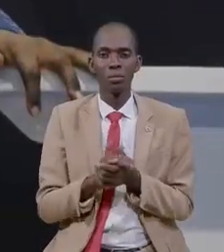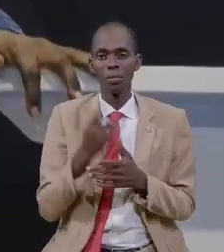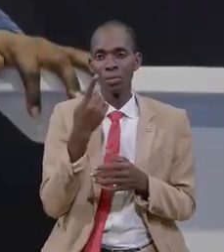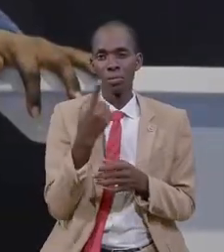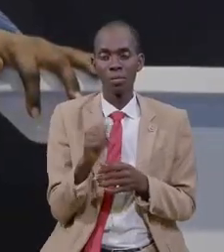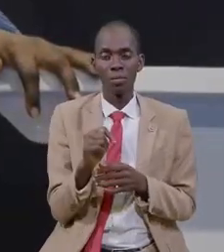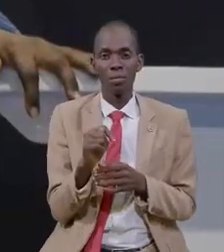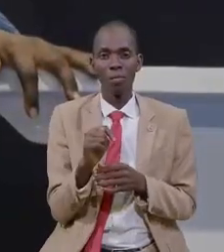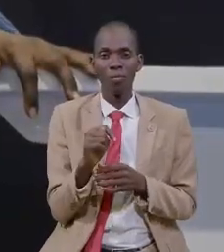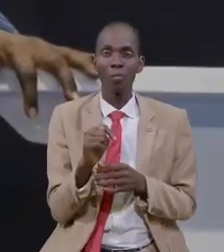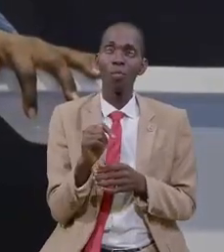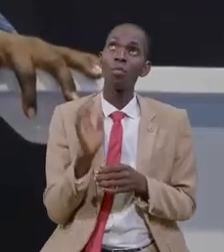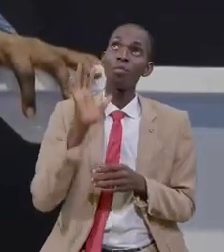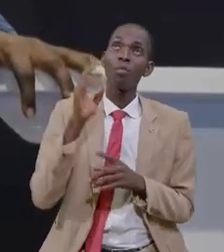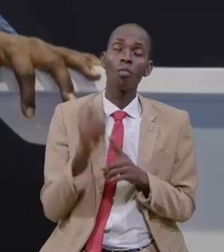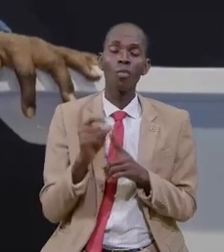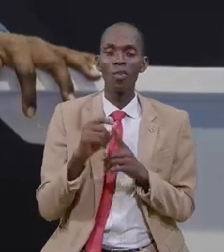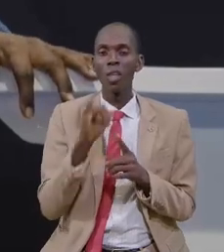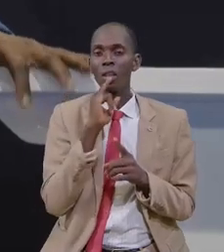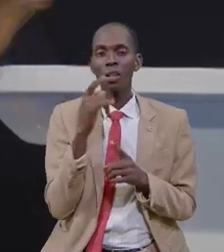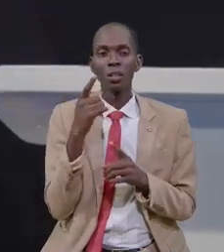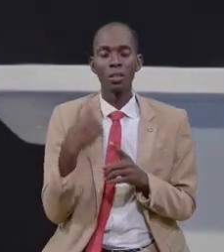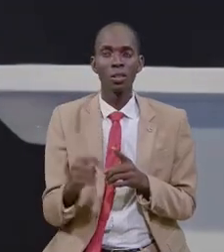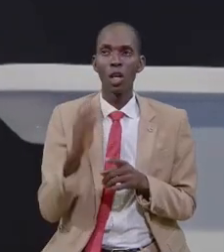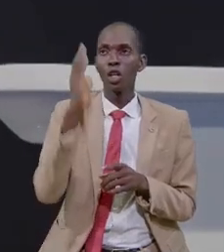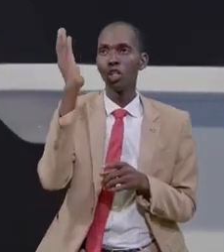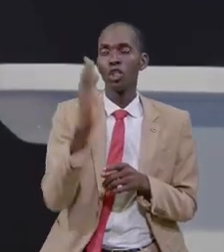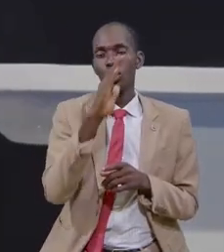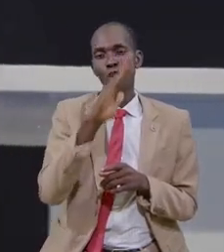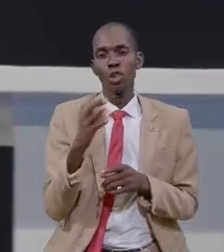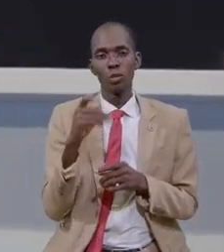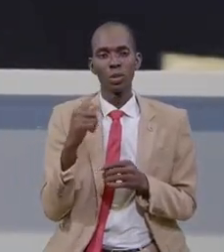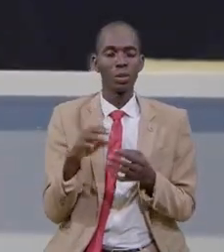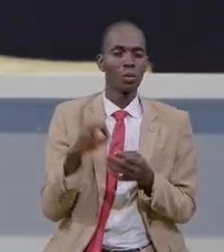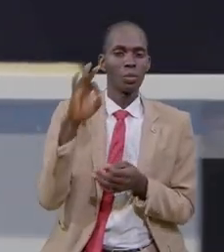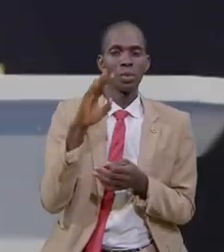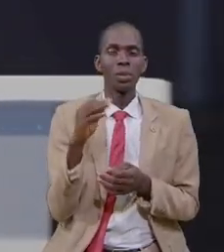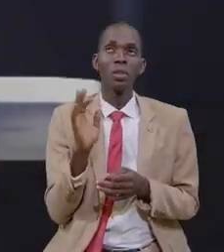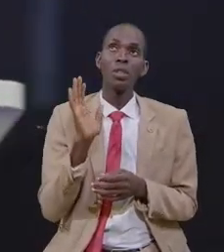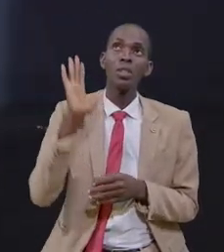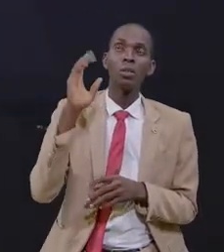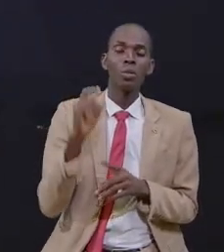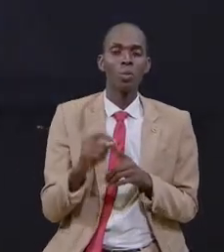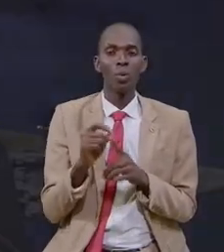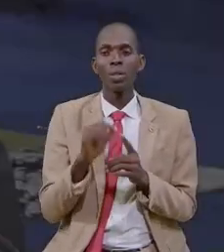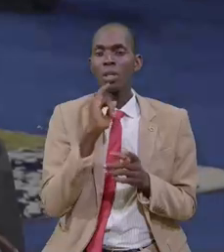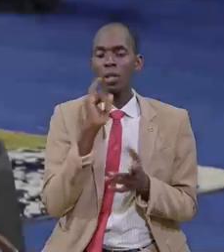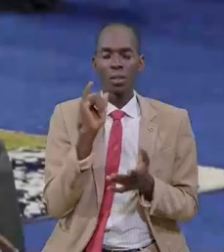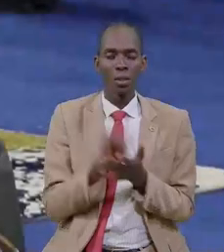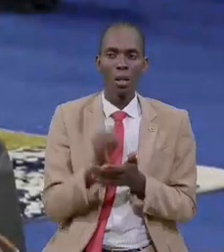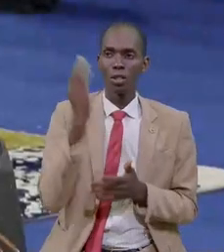La parole est l'épée de l'esprit. La parole est cette épée qui